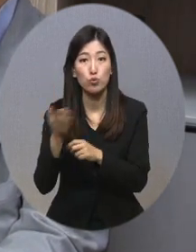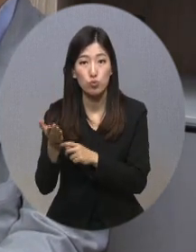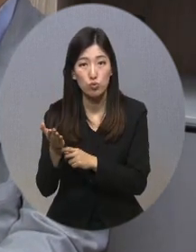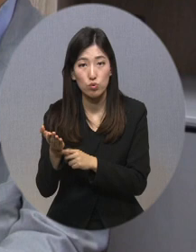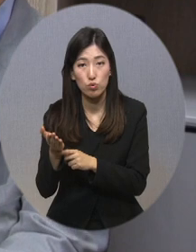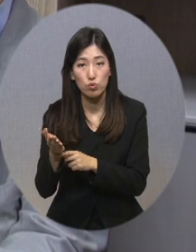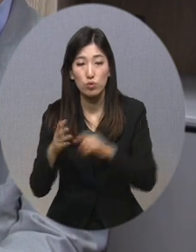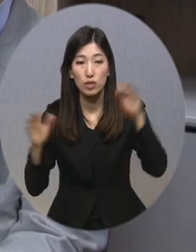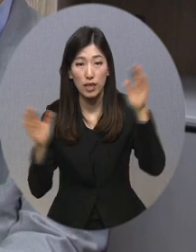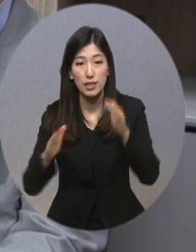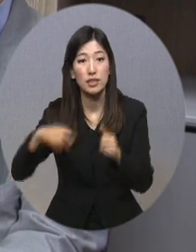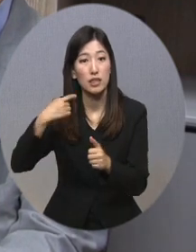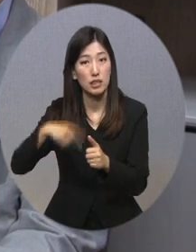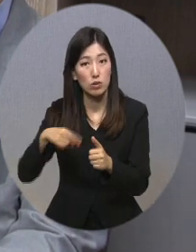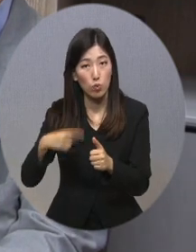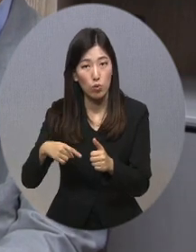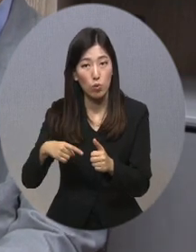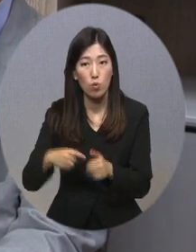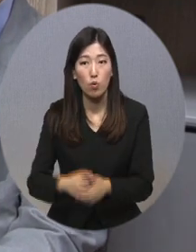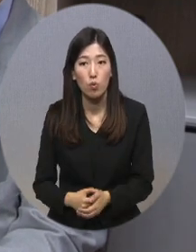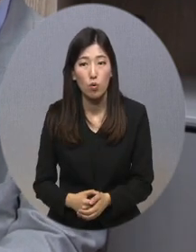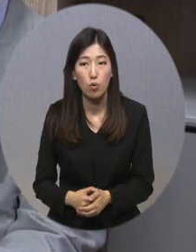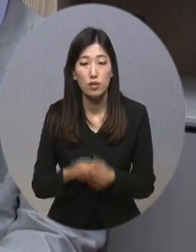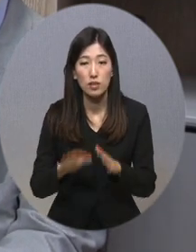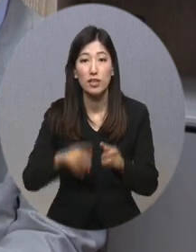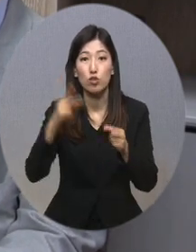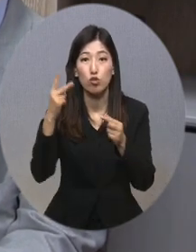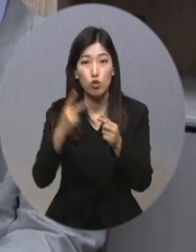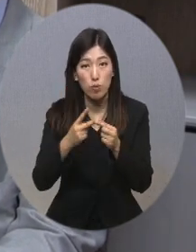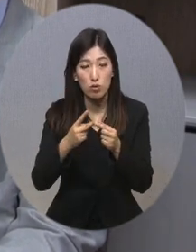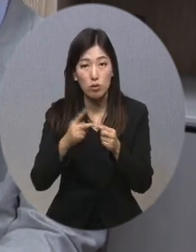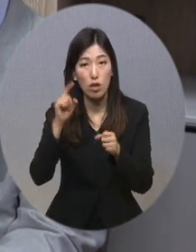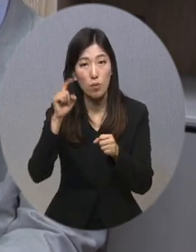학생들을 지도도 하셨지만 이제 또 제2의 목표로